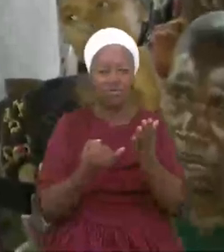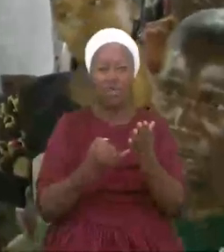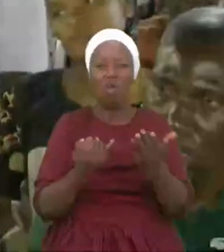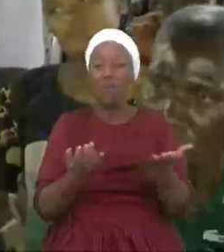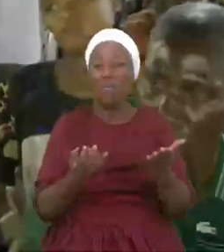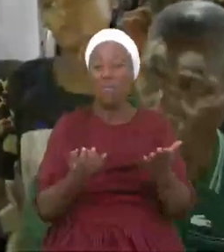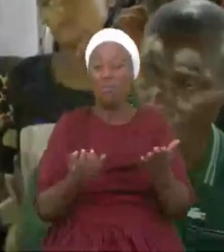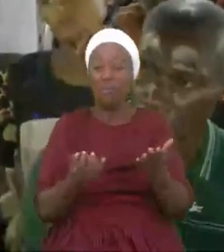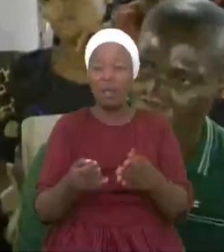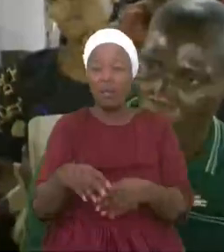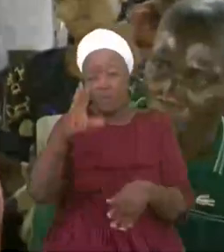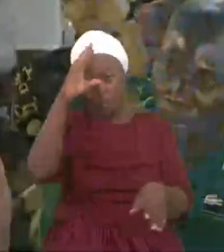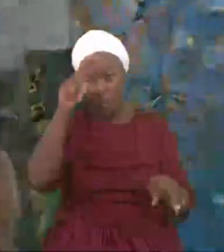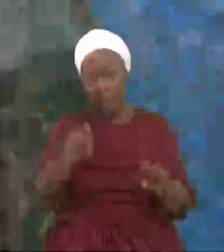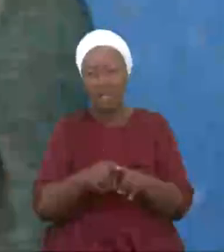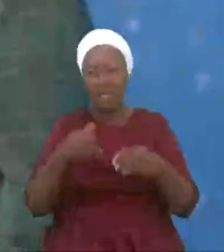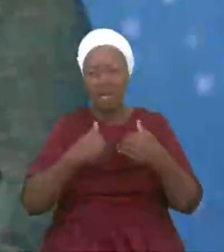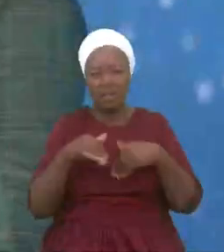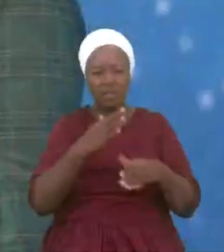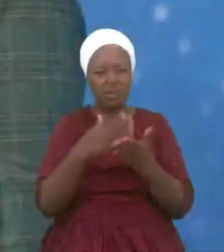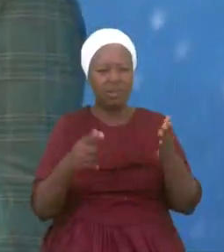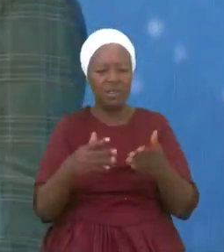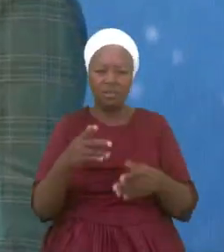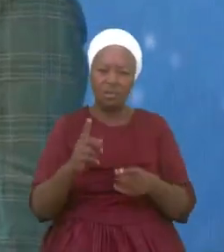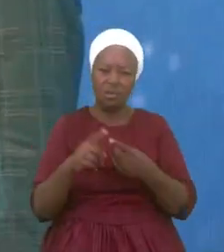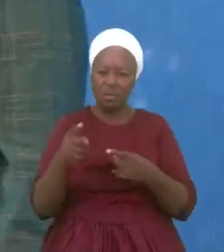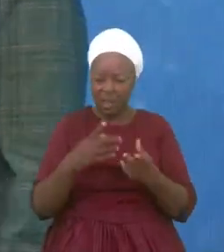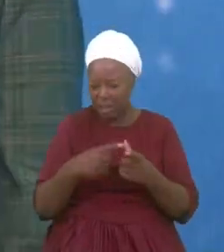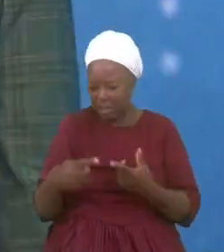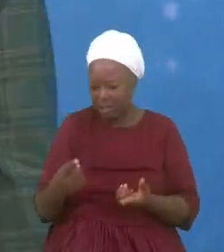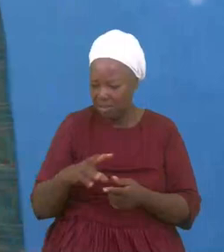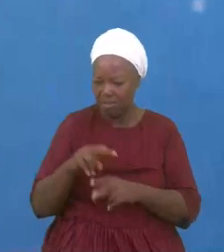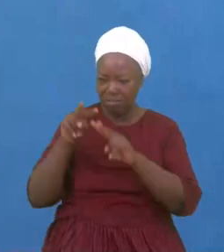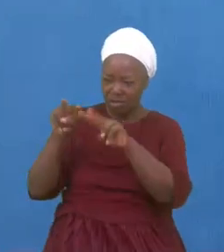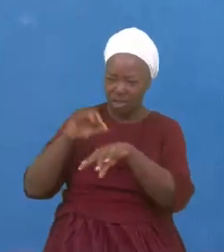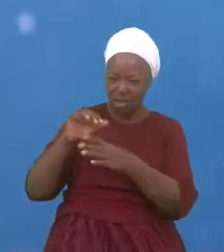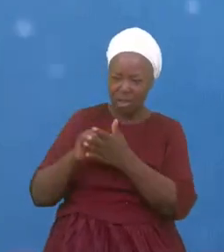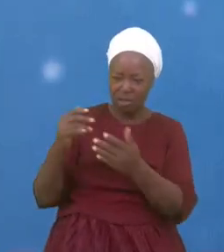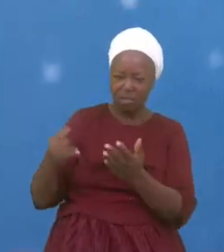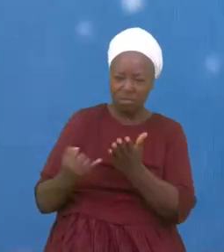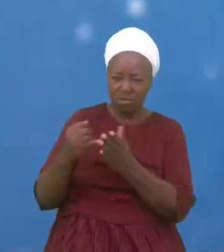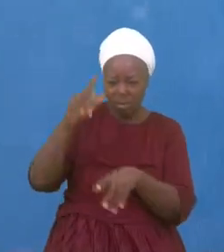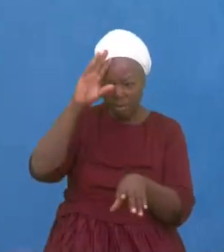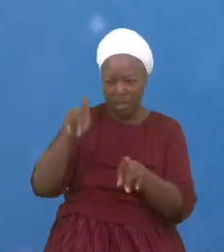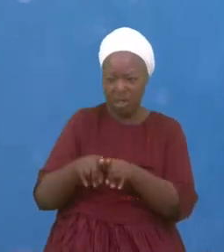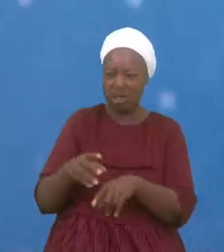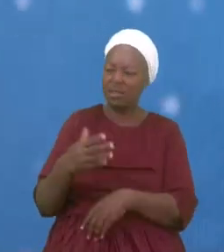et votre jeune frère à faire quelque chose que